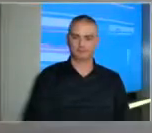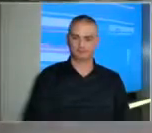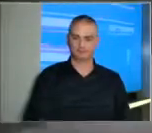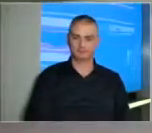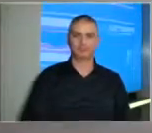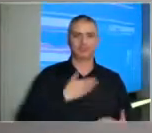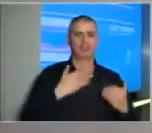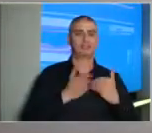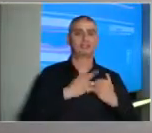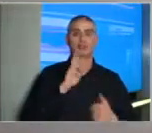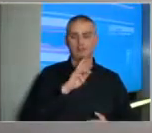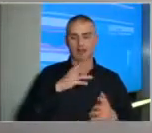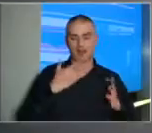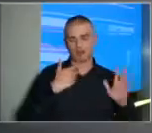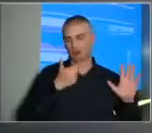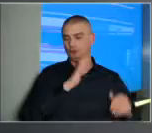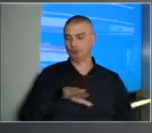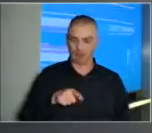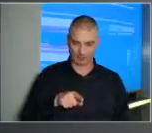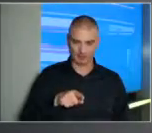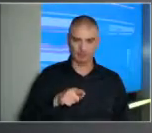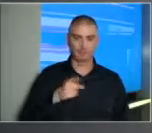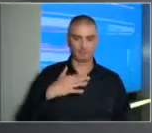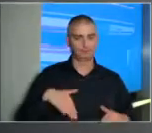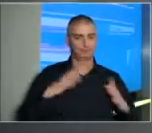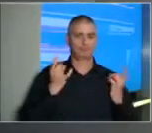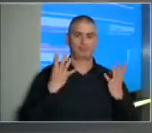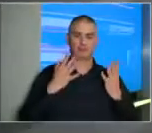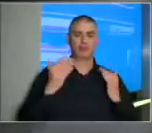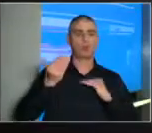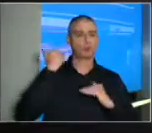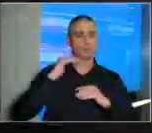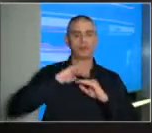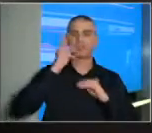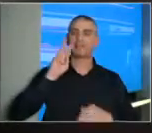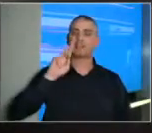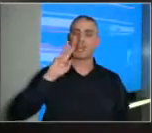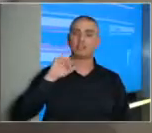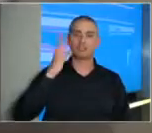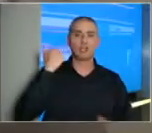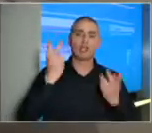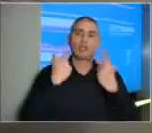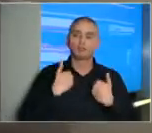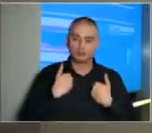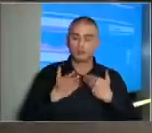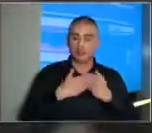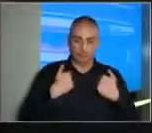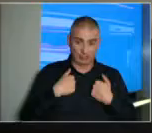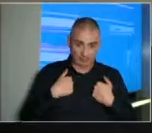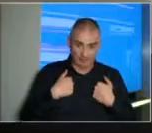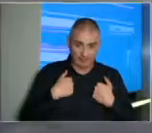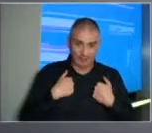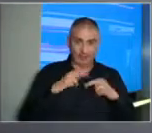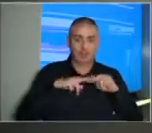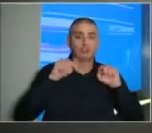אני נשוי לרויטל, אבא לשישה ילדים שגדלים כאן בטבעיות, בקדומים, בגבעת רשי. חשוב היה לנו, לאשתי ולי,